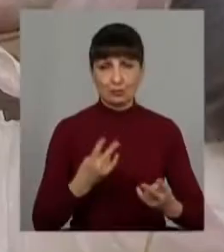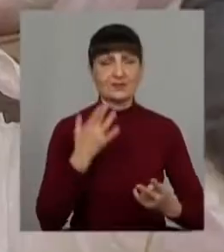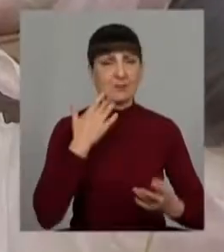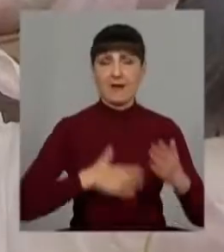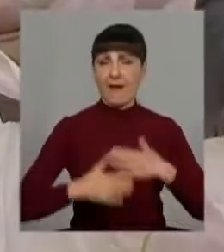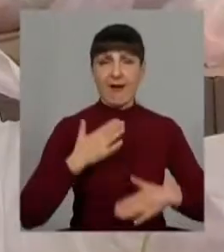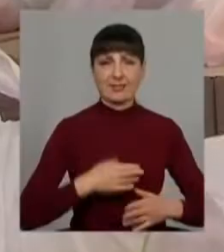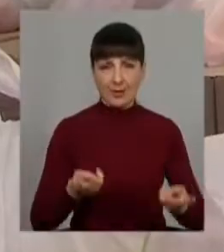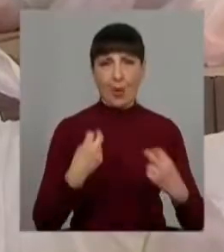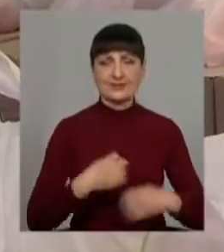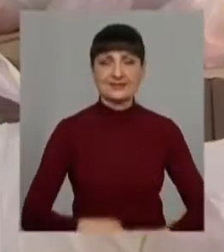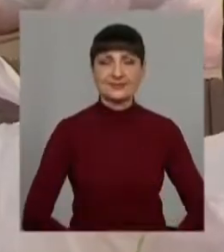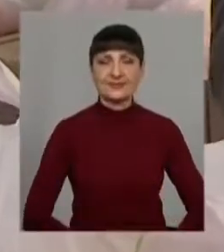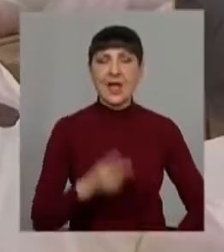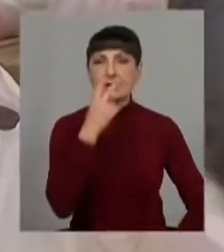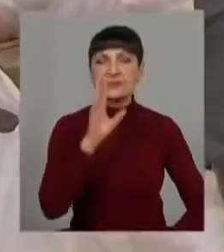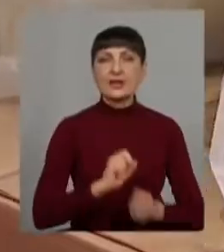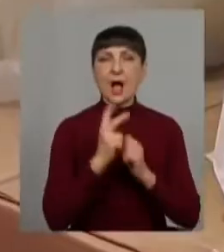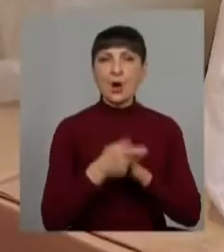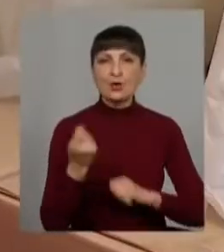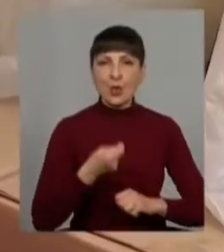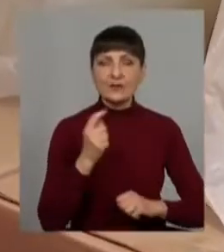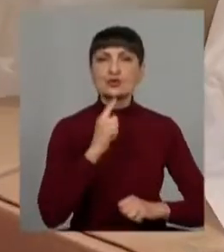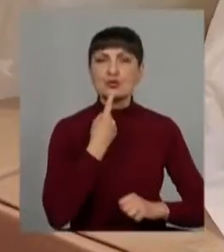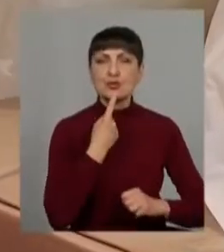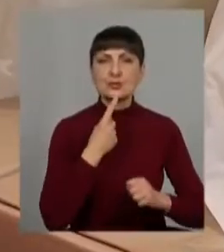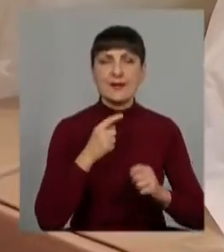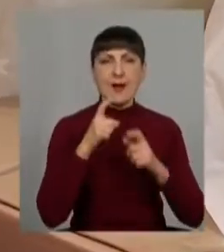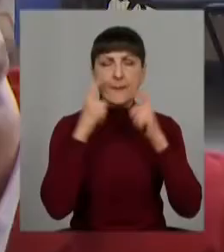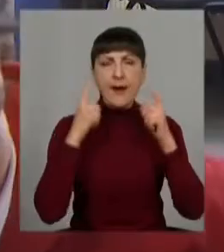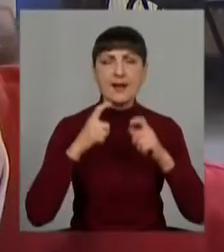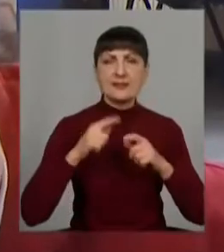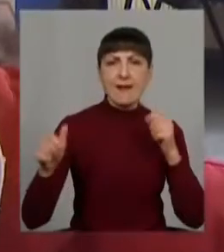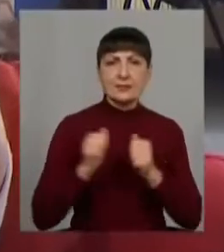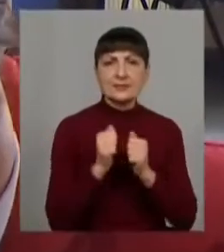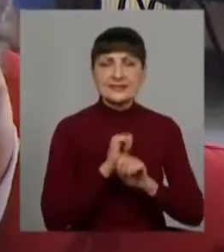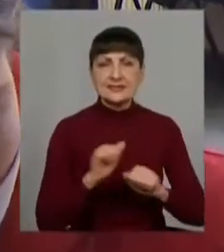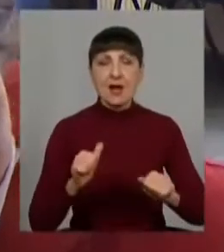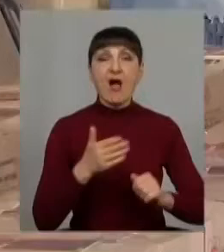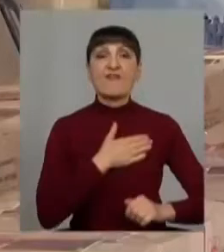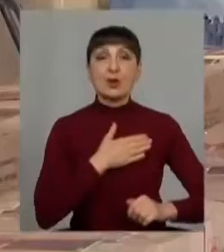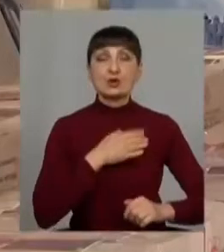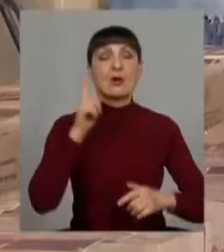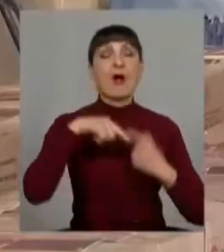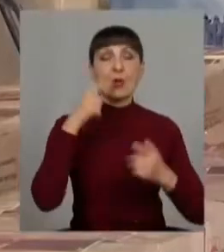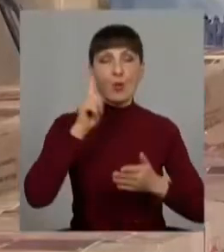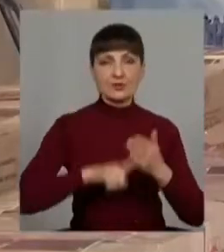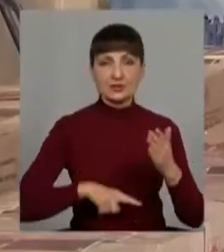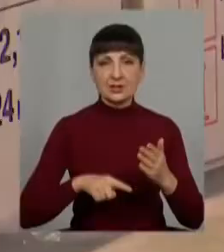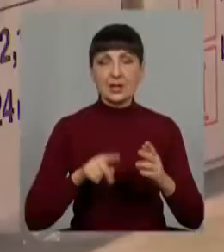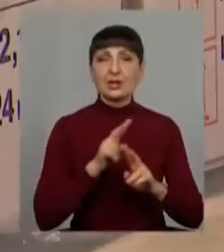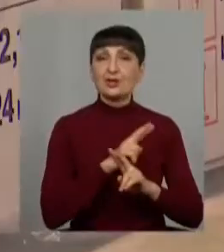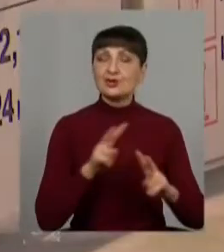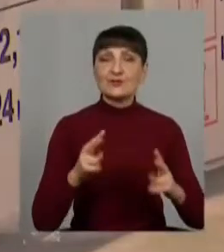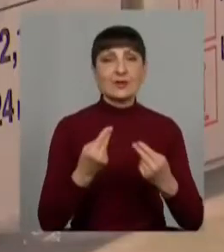молодежи, пожилого старшего поколения, я думаю, она очень важна. Пользуясь случаем, руководители волонтерских движений не